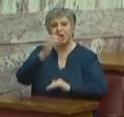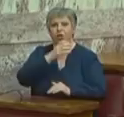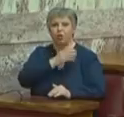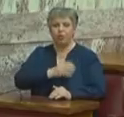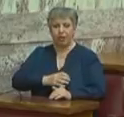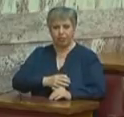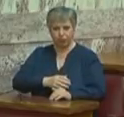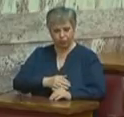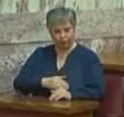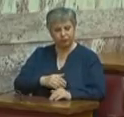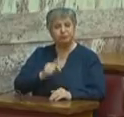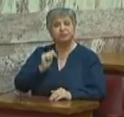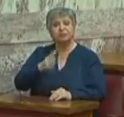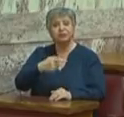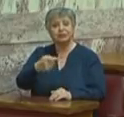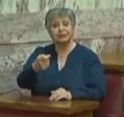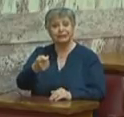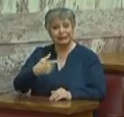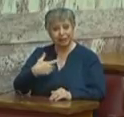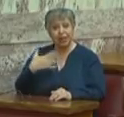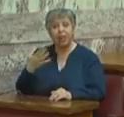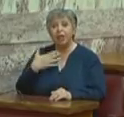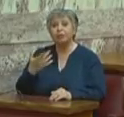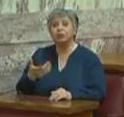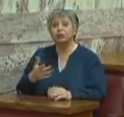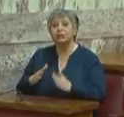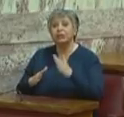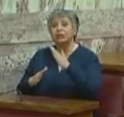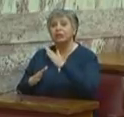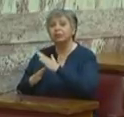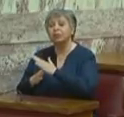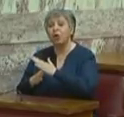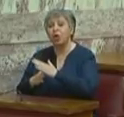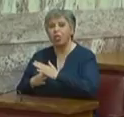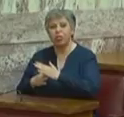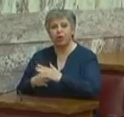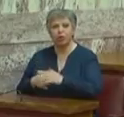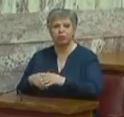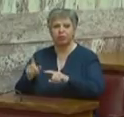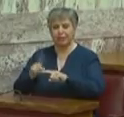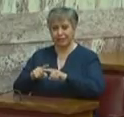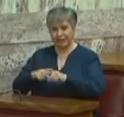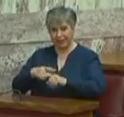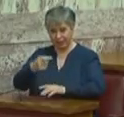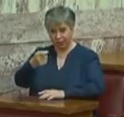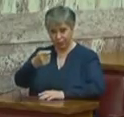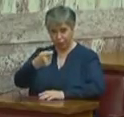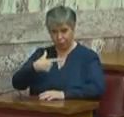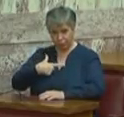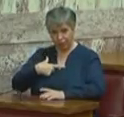εξής: προς τον κύριο Πρόεδρο της Βουλής των Ελλήνων, δια του Υπουργού Δικαιοσύνης, Διαφάνειας και Ανθρωπίνων Δικαιωμάτων.